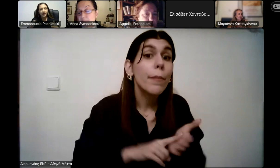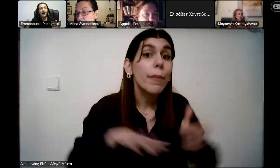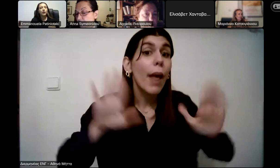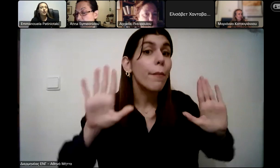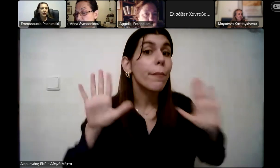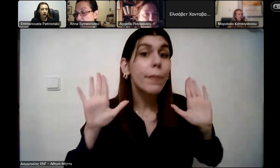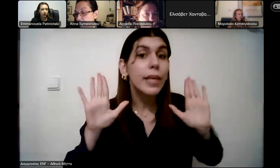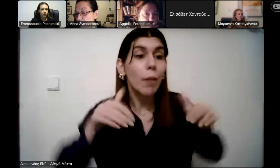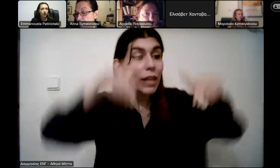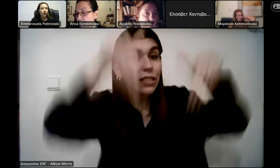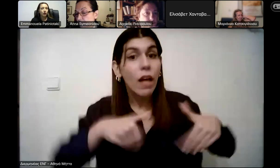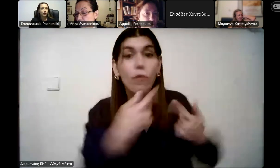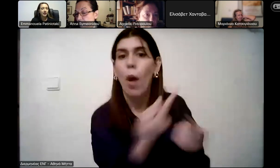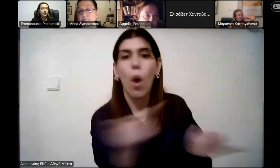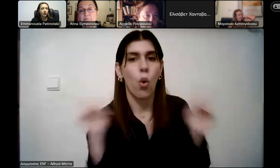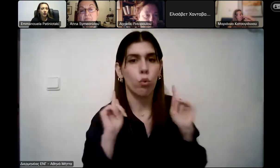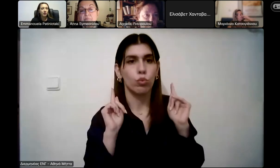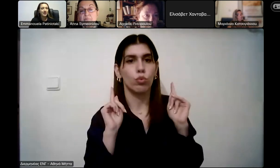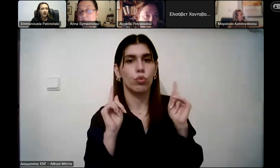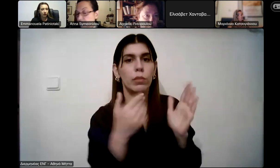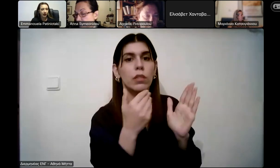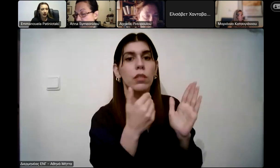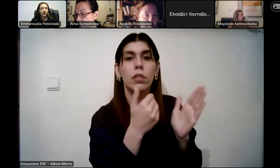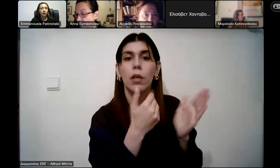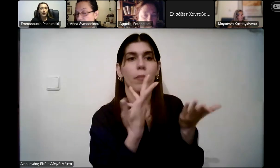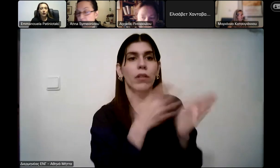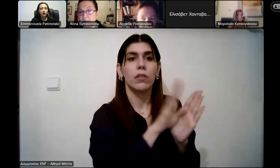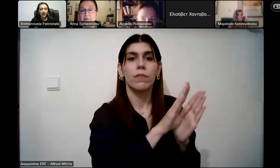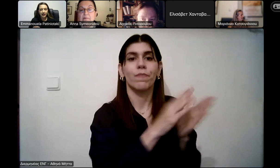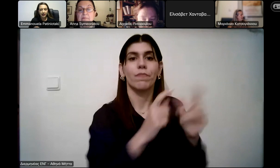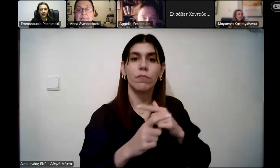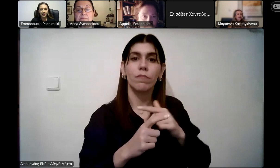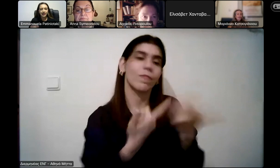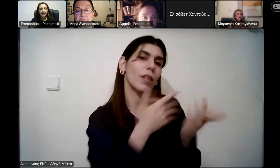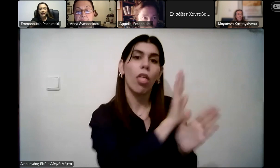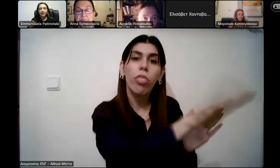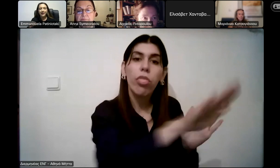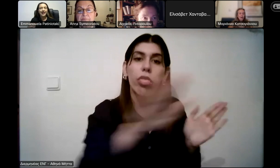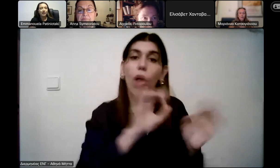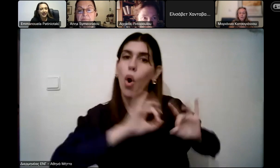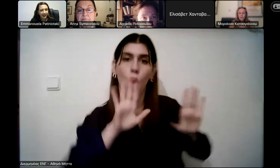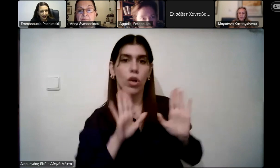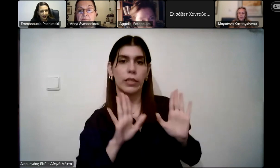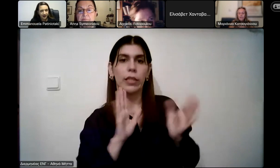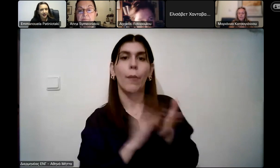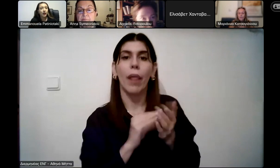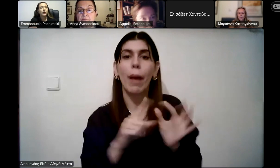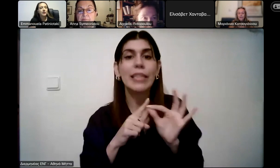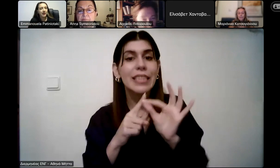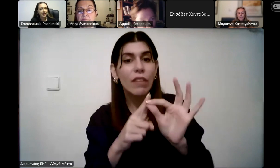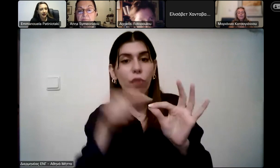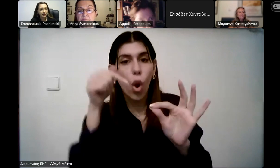αποκλείουμε άλλους ανθρώπους. Όταν χρησιμοποιούμε σύμβολα που έχουν συγκεκριμένη μεταβλητή